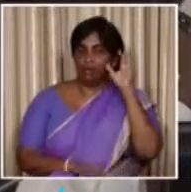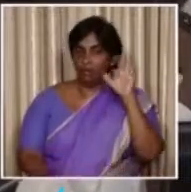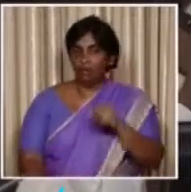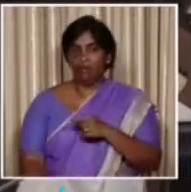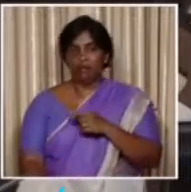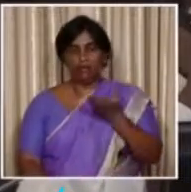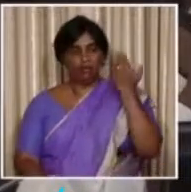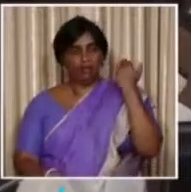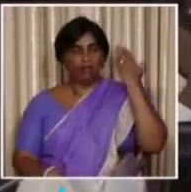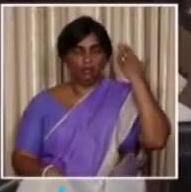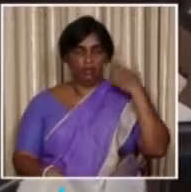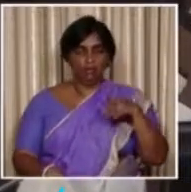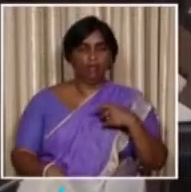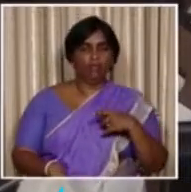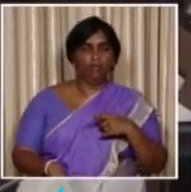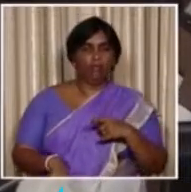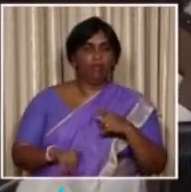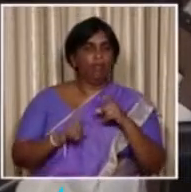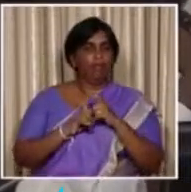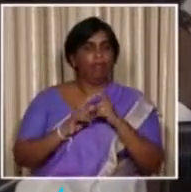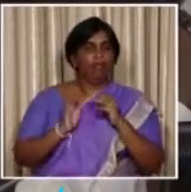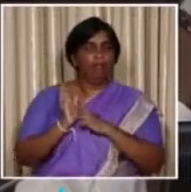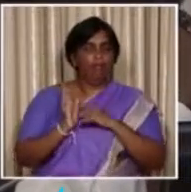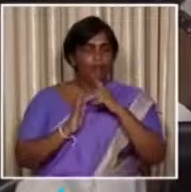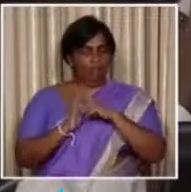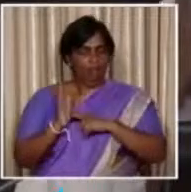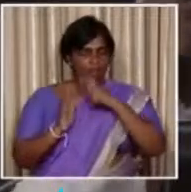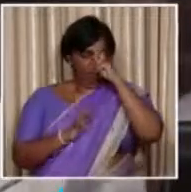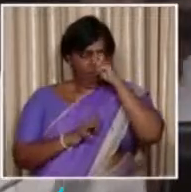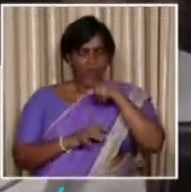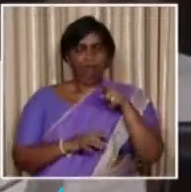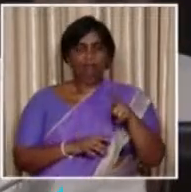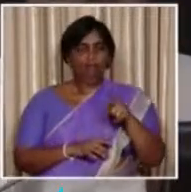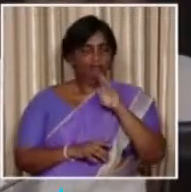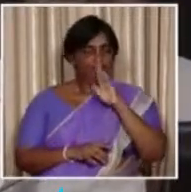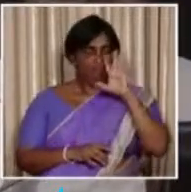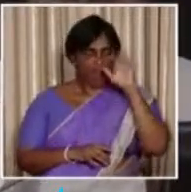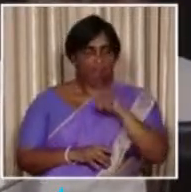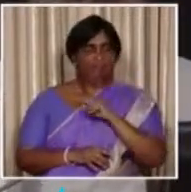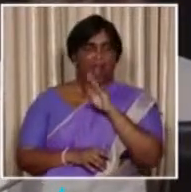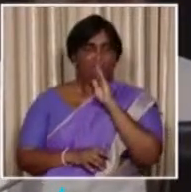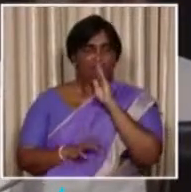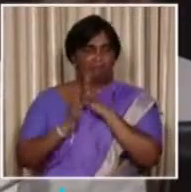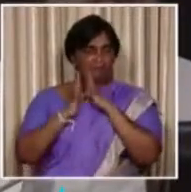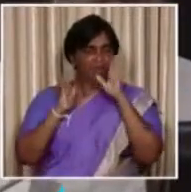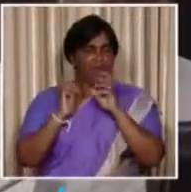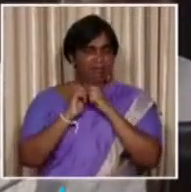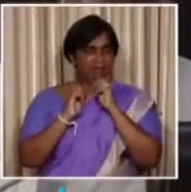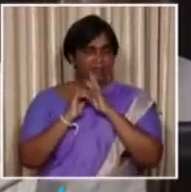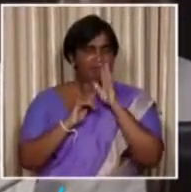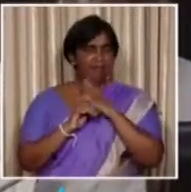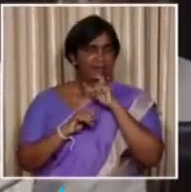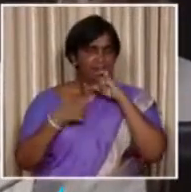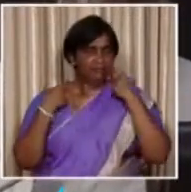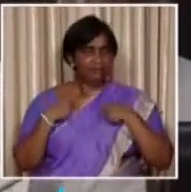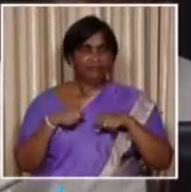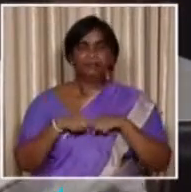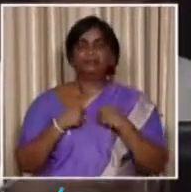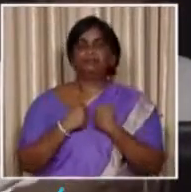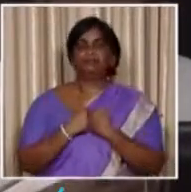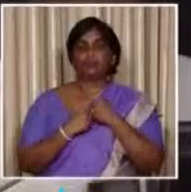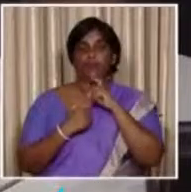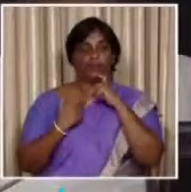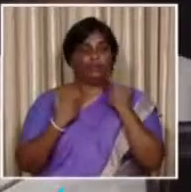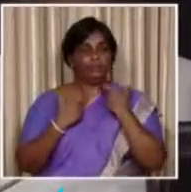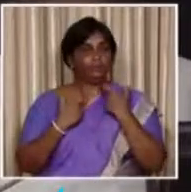ගෙනාවේ හිටපු දිවංගත දිමු ජයරත්න මැතිතුමා. එතුමා ගෙනල්ලා එතුමාට විශාල අර්බුදයක් තියුණා. නීතිඥ සංගමය,